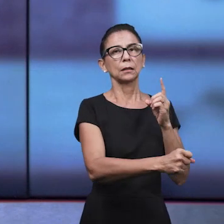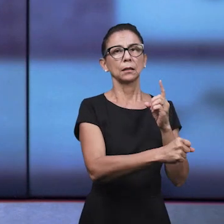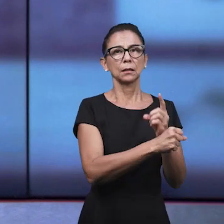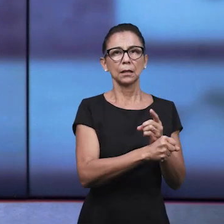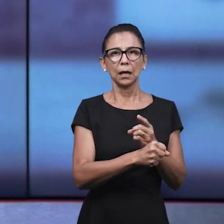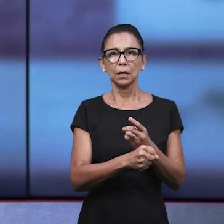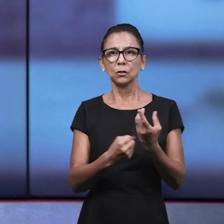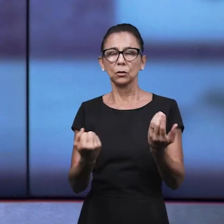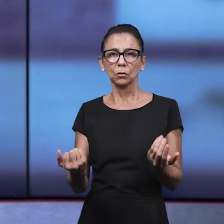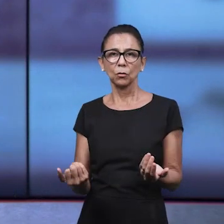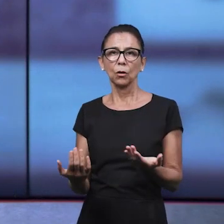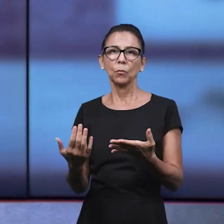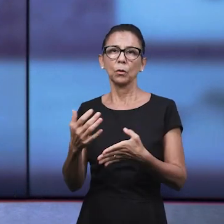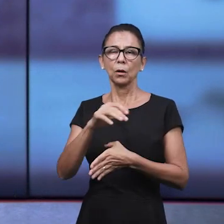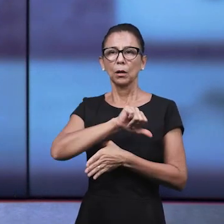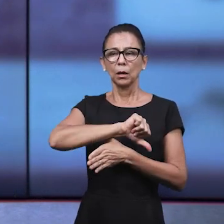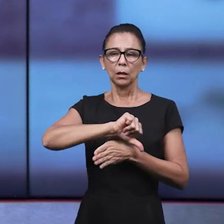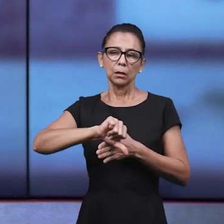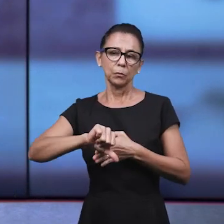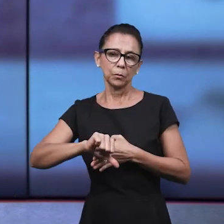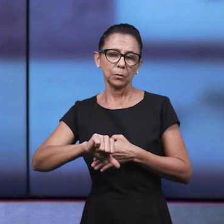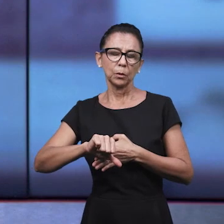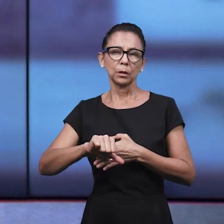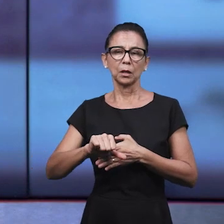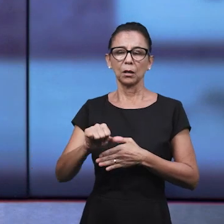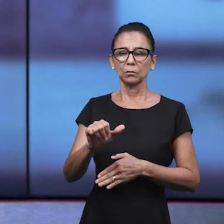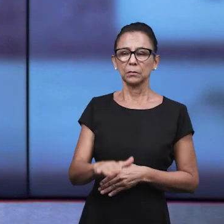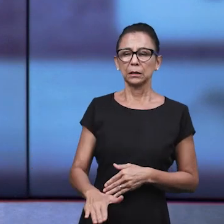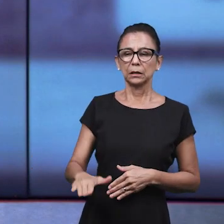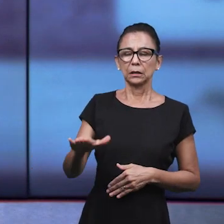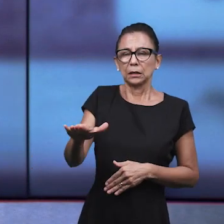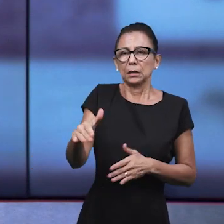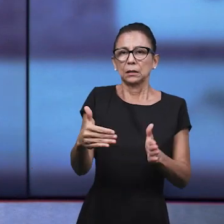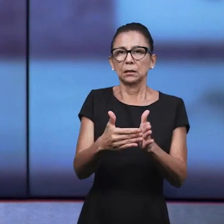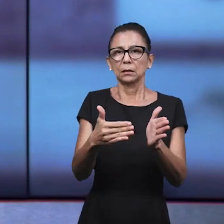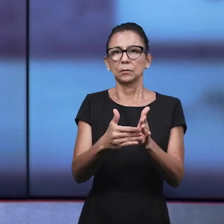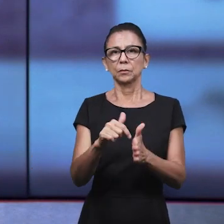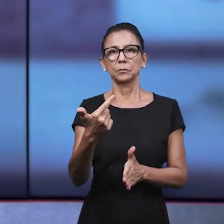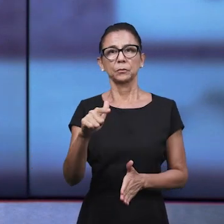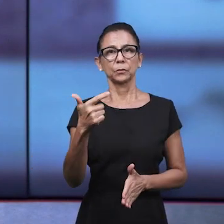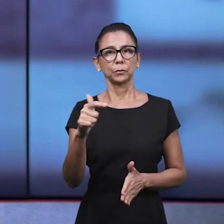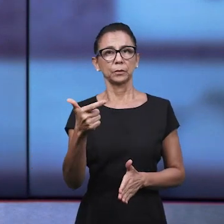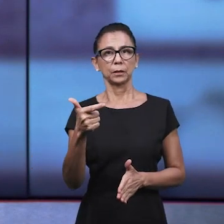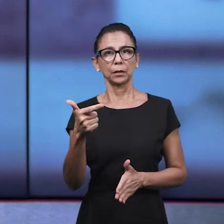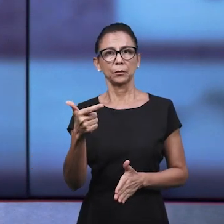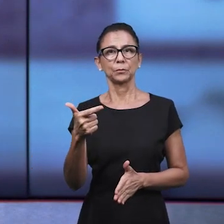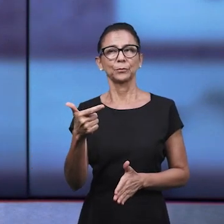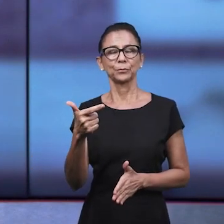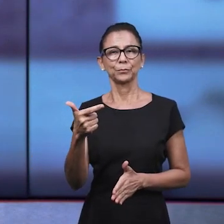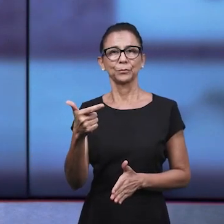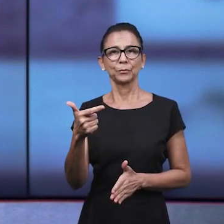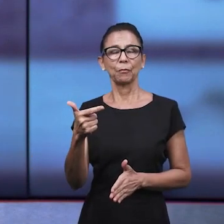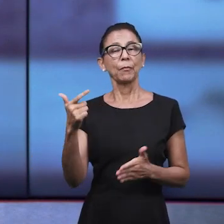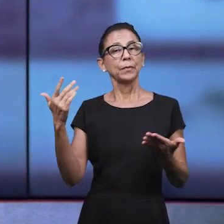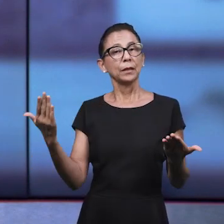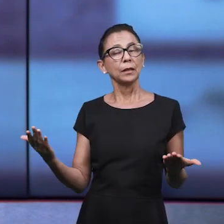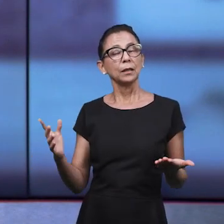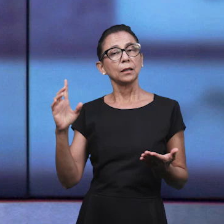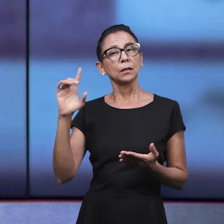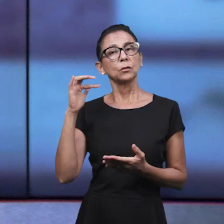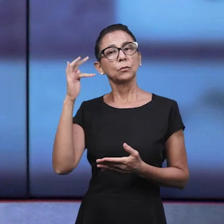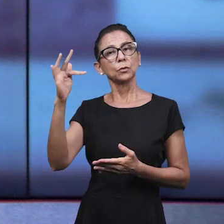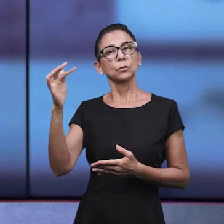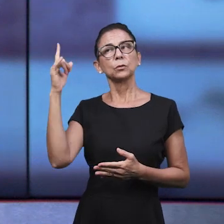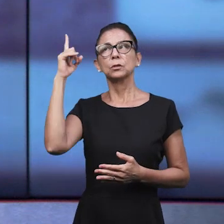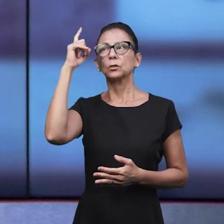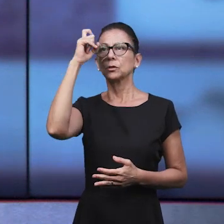la condition d'évoluer naturellement. Ou est-ce que nous sommes en train de vivre